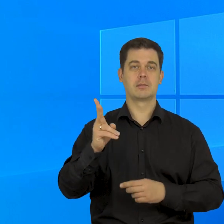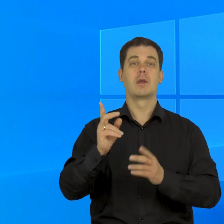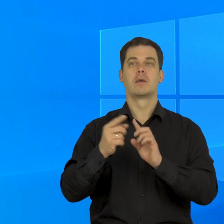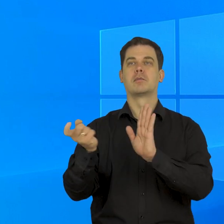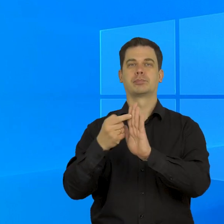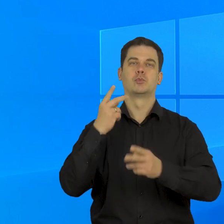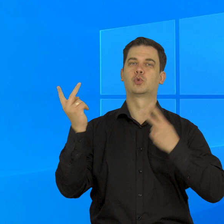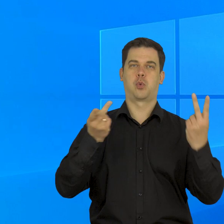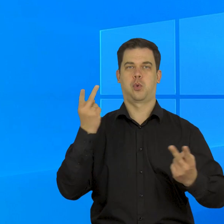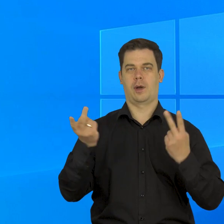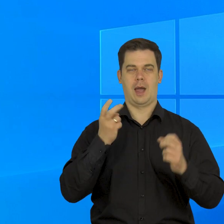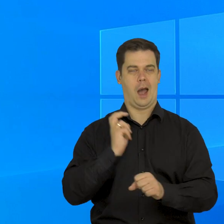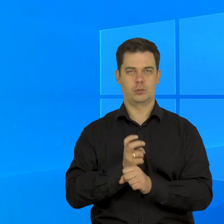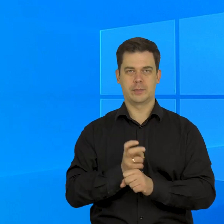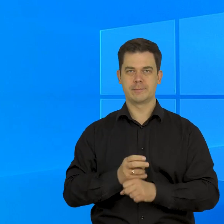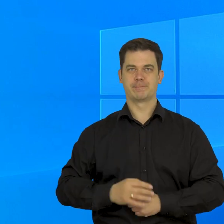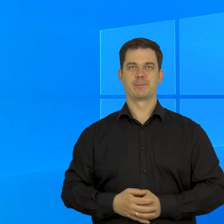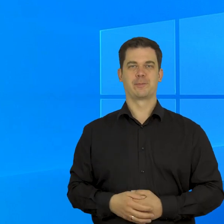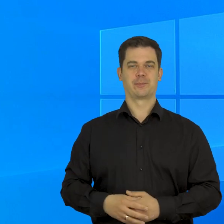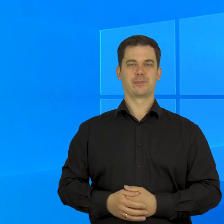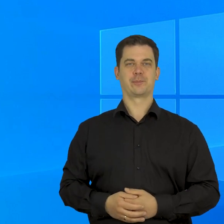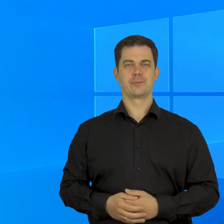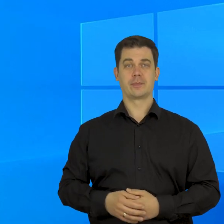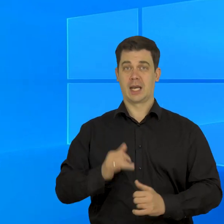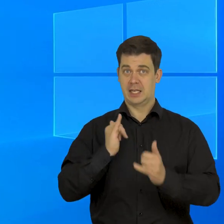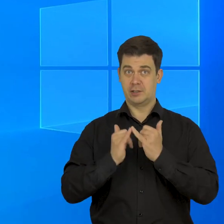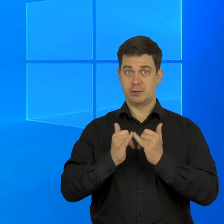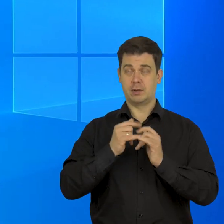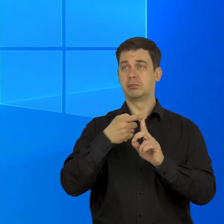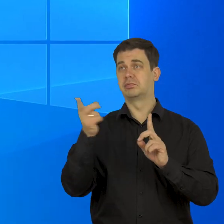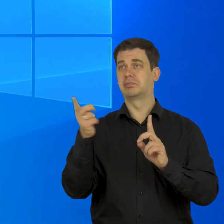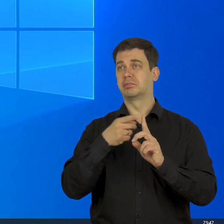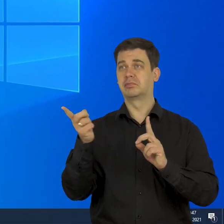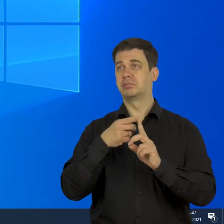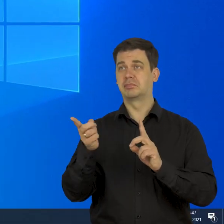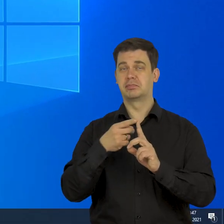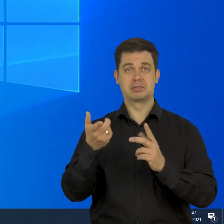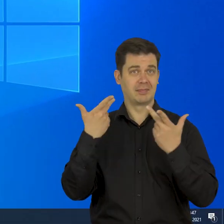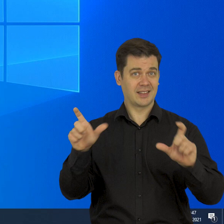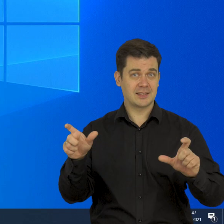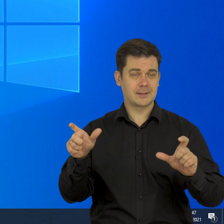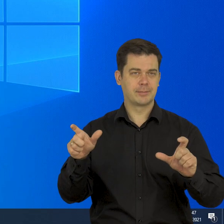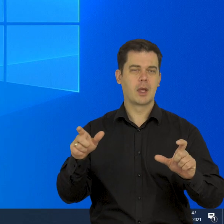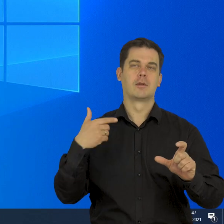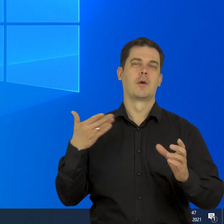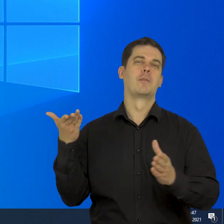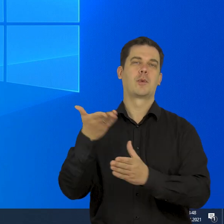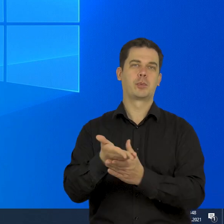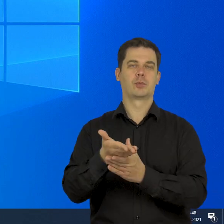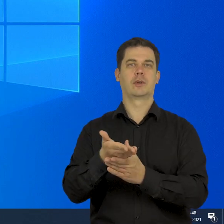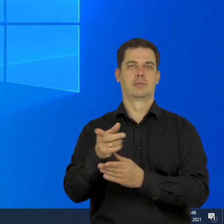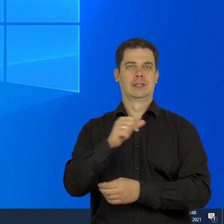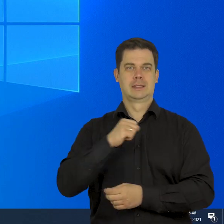a następnie wyszukaj automatycznie sterowniki. Jeśli Windows nie znajdzie nowszego sterownika,